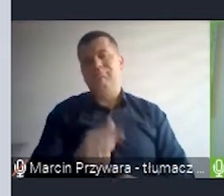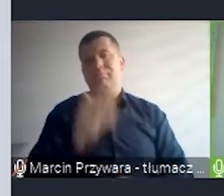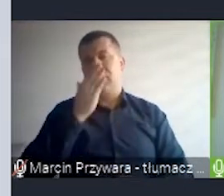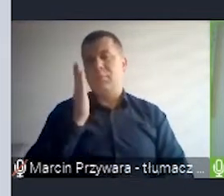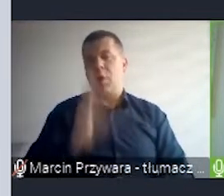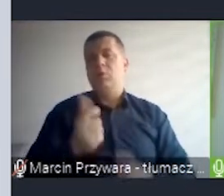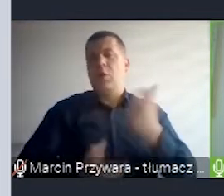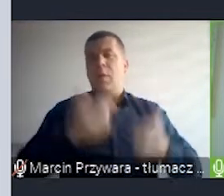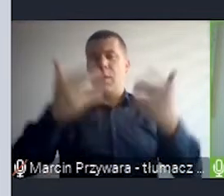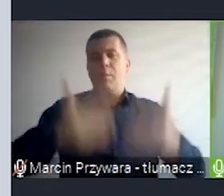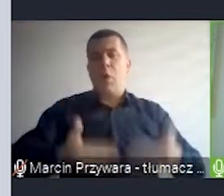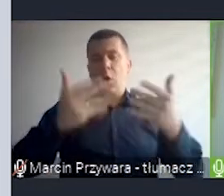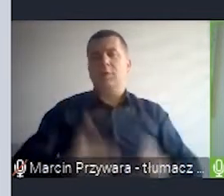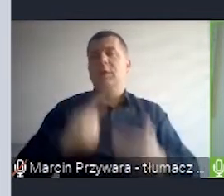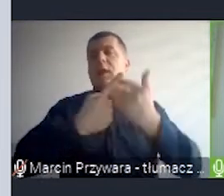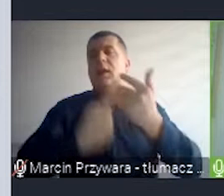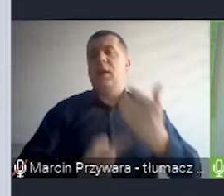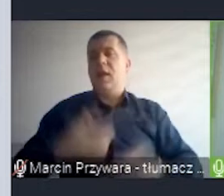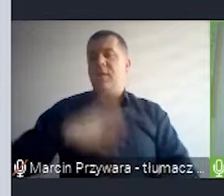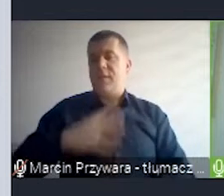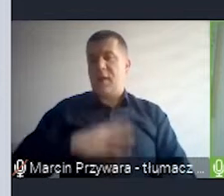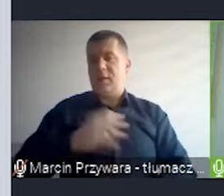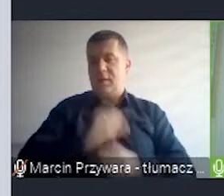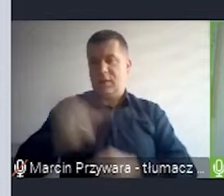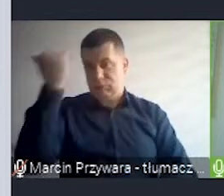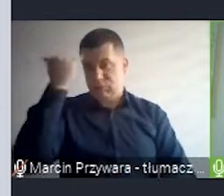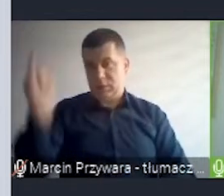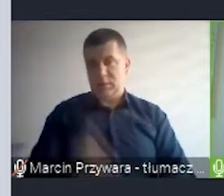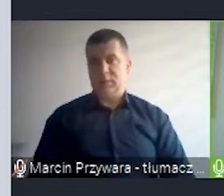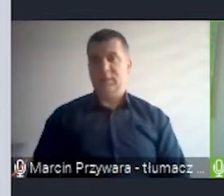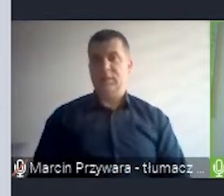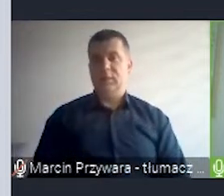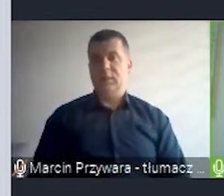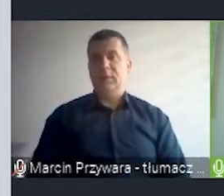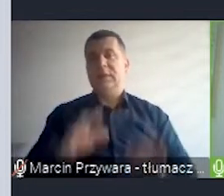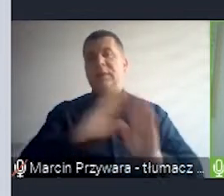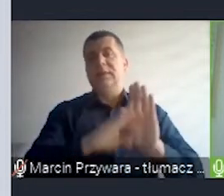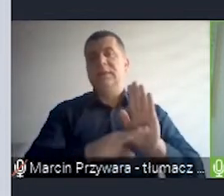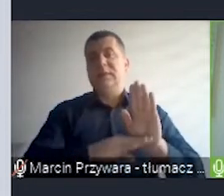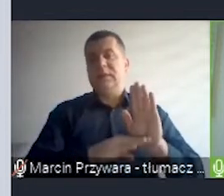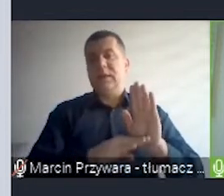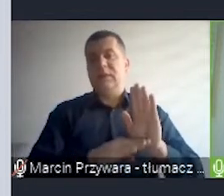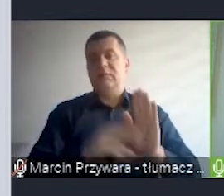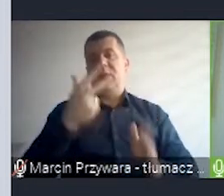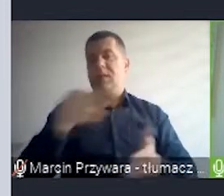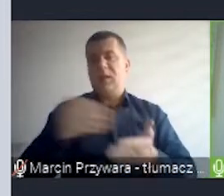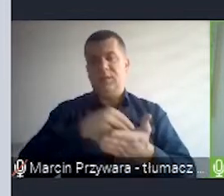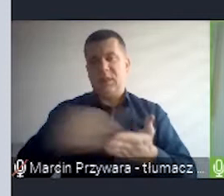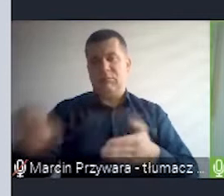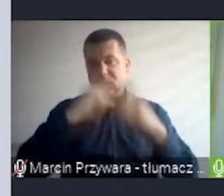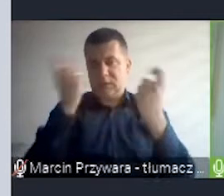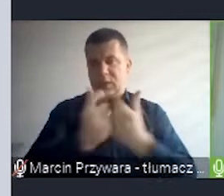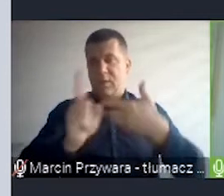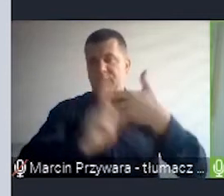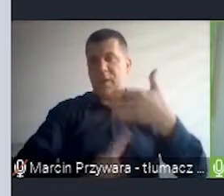można policzyć, ile wart jest błąd. Na zasadzie nie zapłaciłem całości